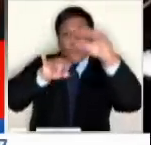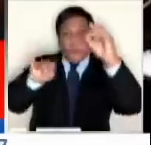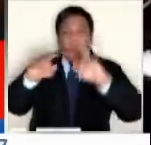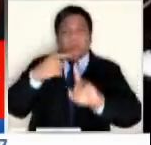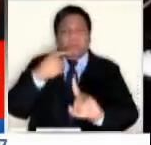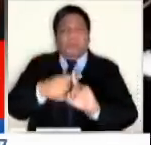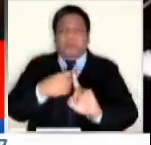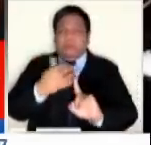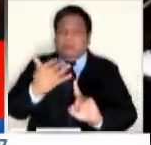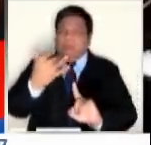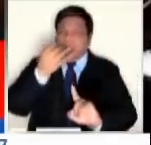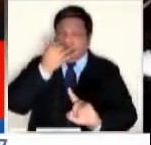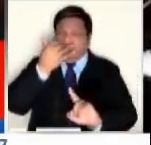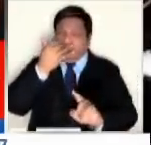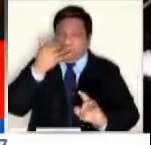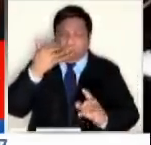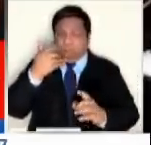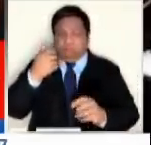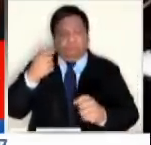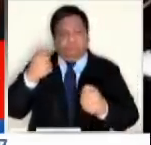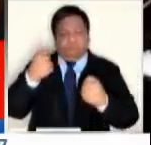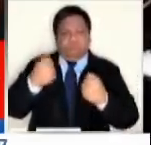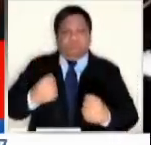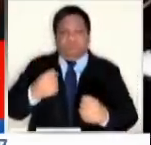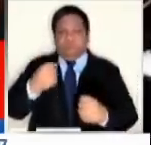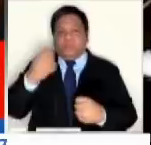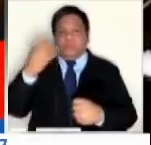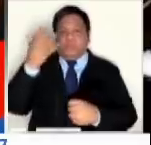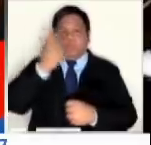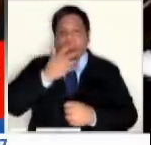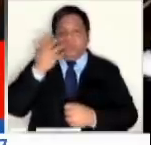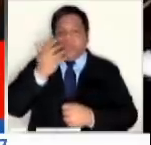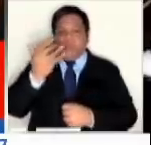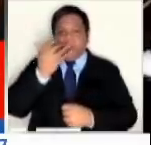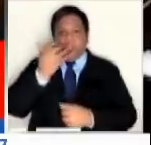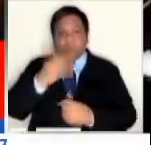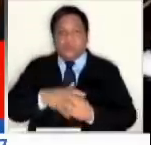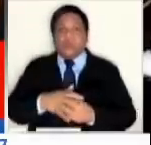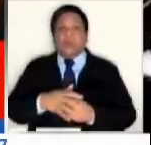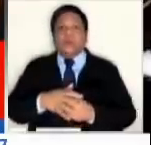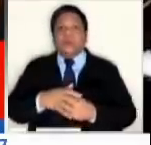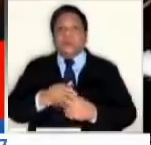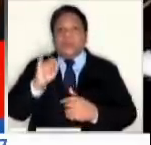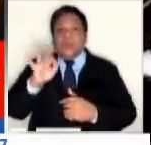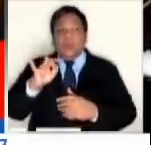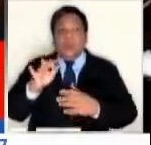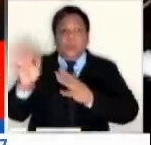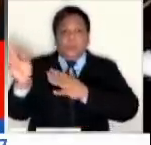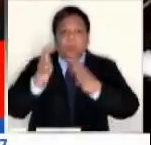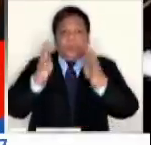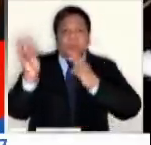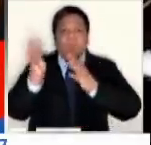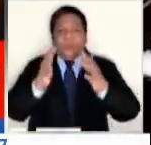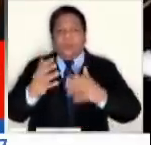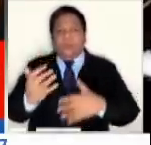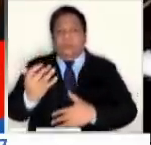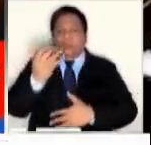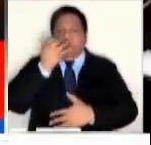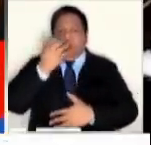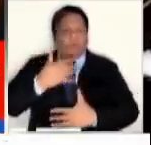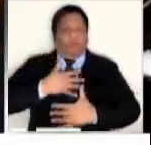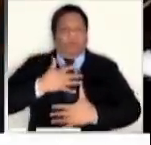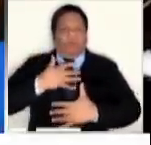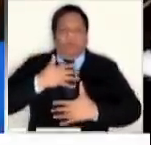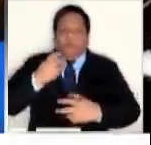amoy. So talaga yung mga residente, pagka lalo na pag humahangin, hindi ka talaga makakahinga. Talagang masusuka